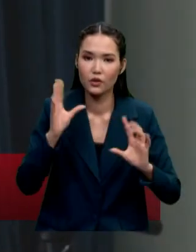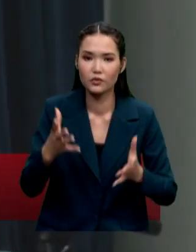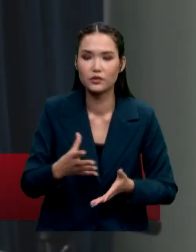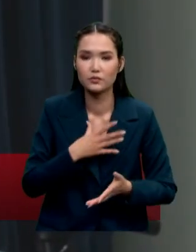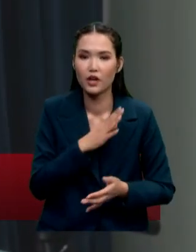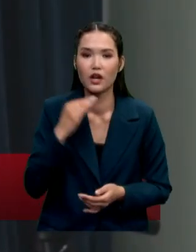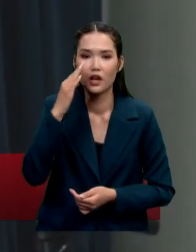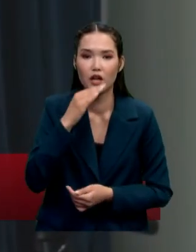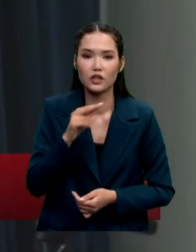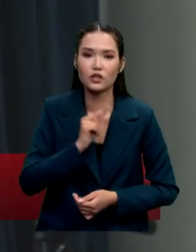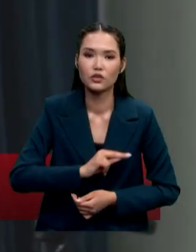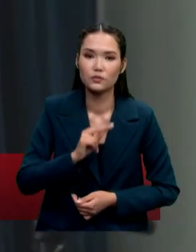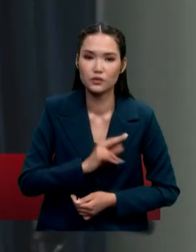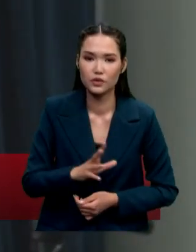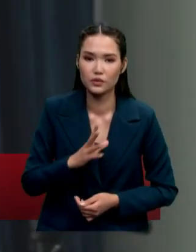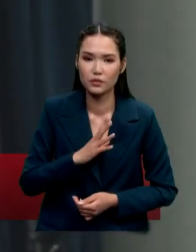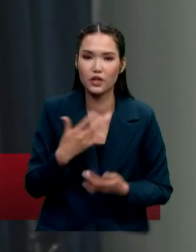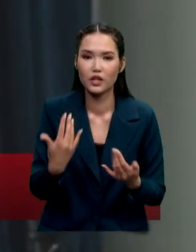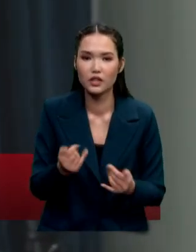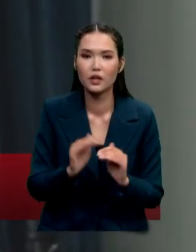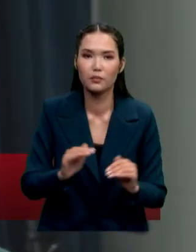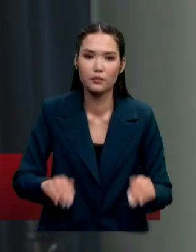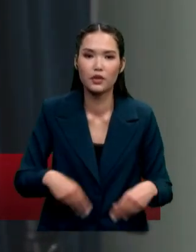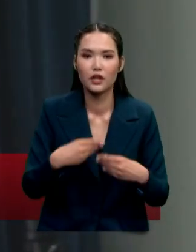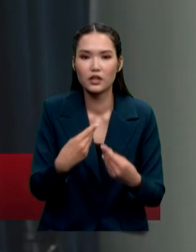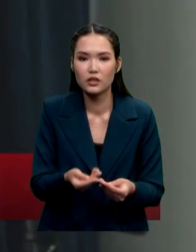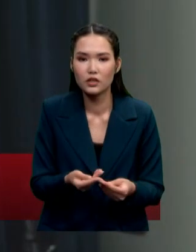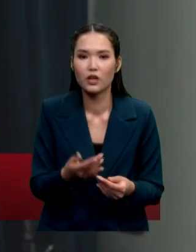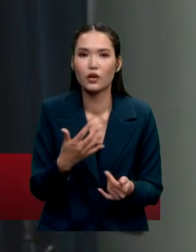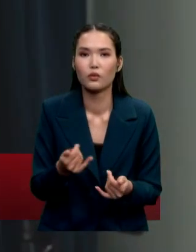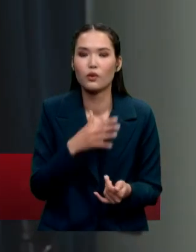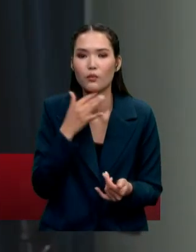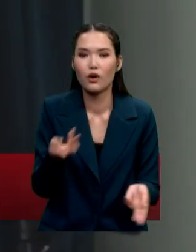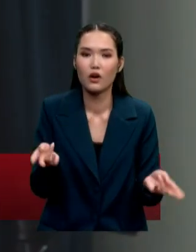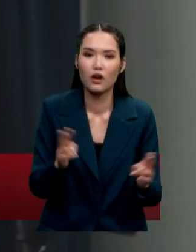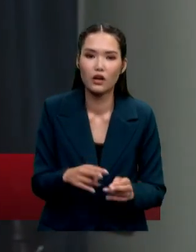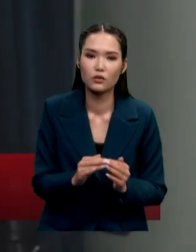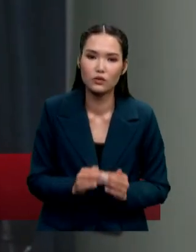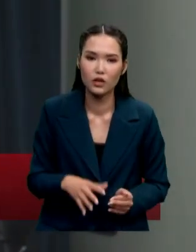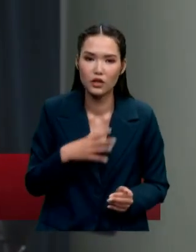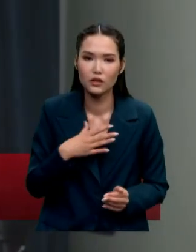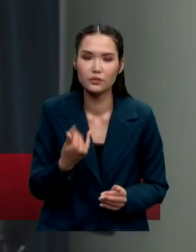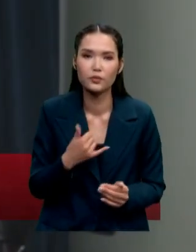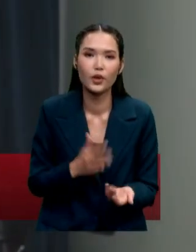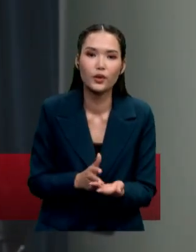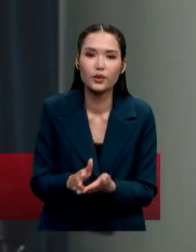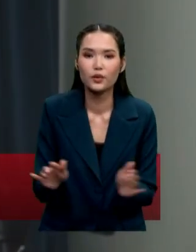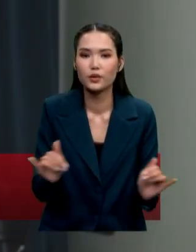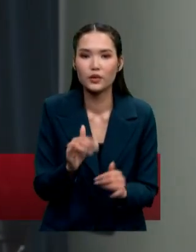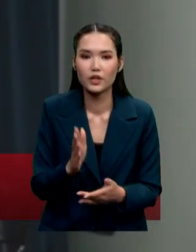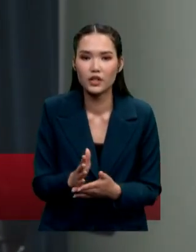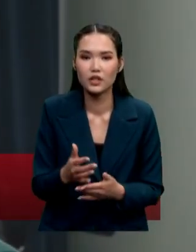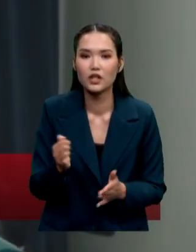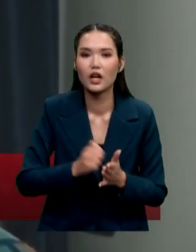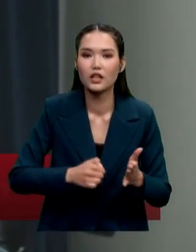атанасы жұмыста болған. Мысалы, бала бақша берімайды, сол мысалы үйде алып қаған балаларды. Мини-центр жартақ күнге барады балалар. Үйде